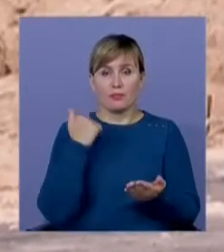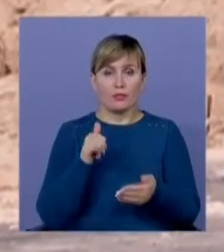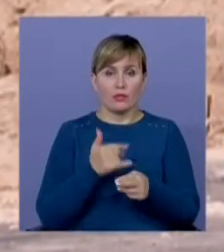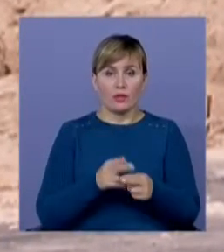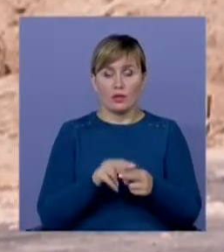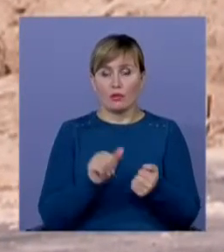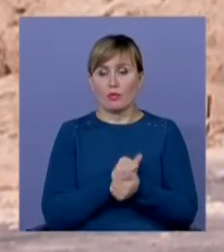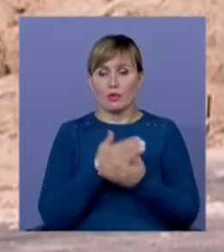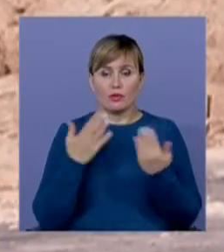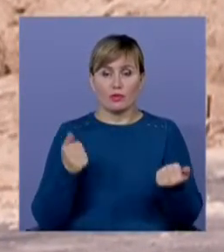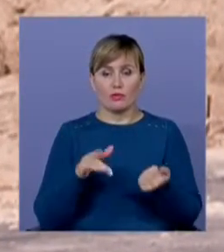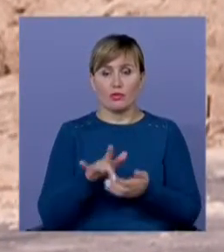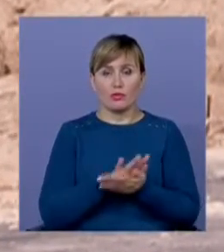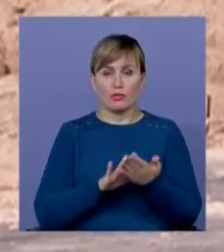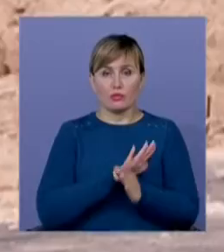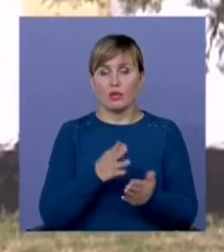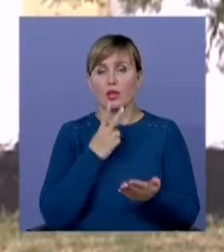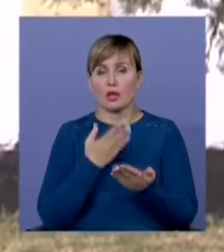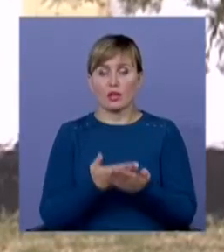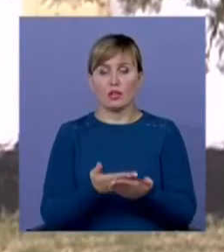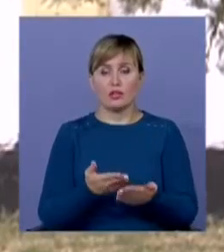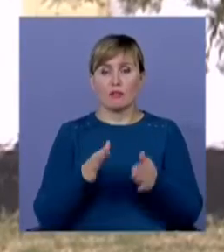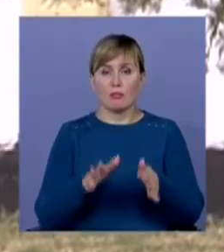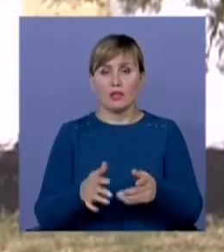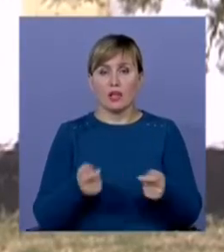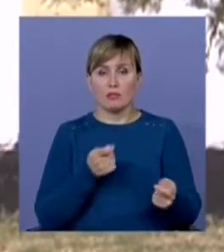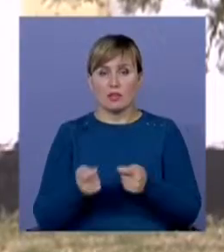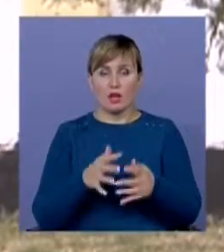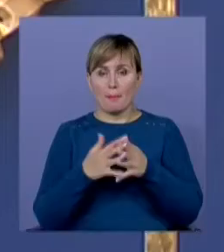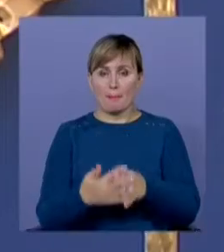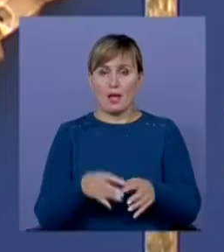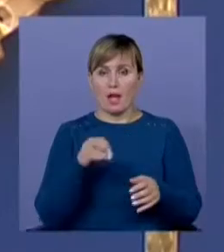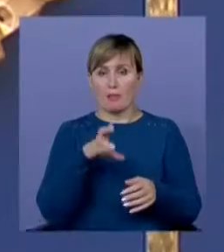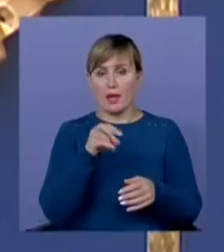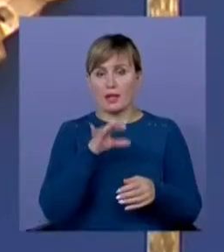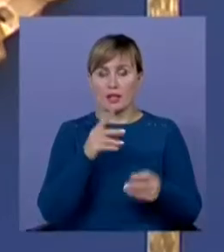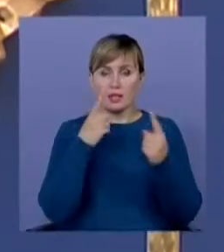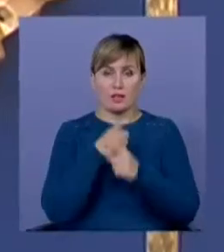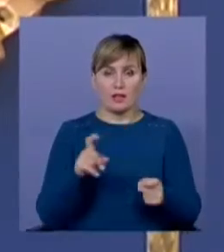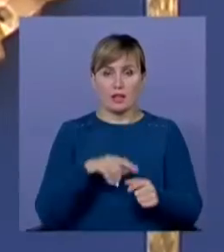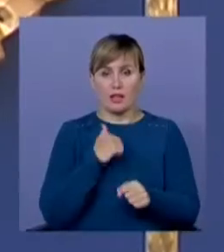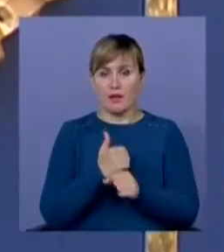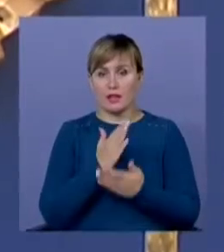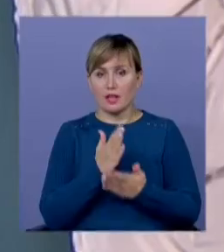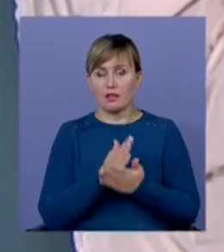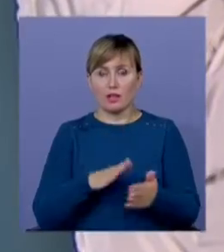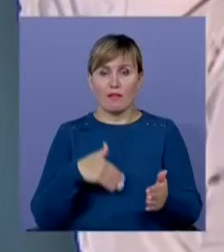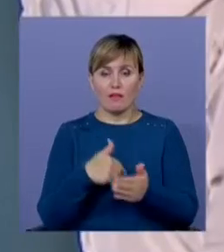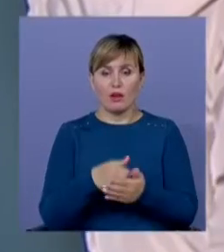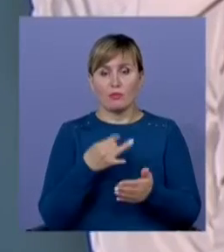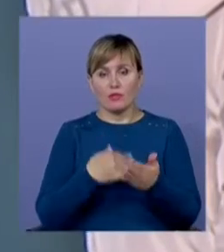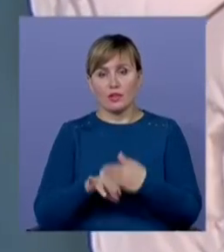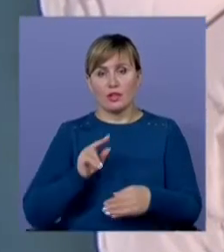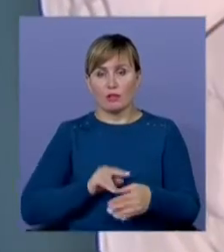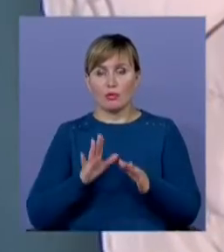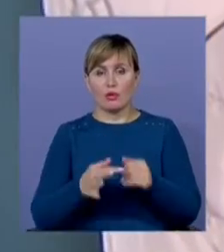этого документа, уже вы ничего не докажете. В местной администрации поселка Екпенде заявили, что глава находится в отпуске и выйдет на работу